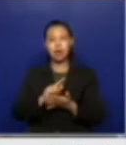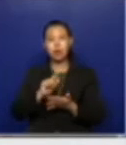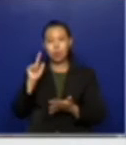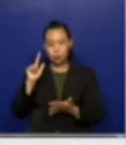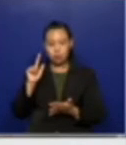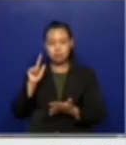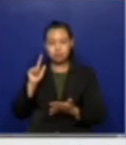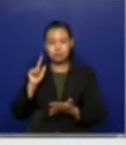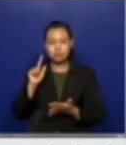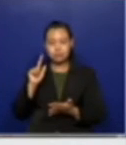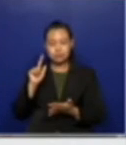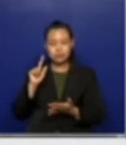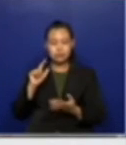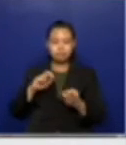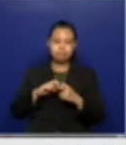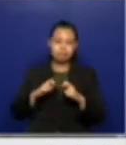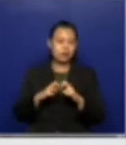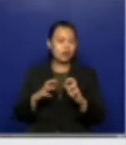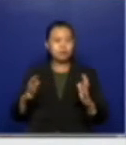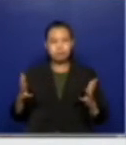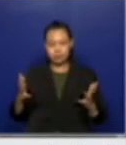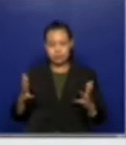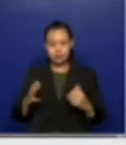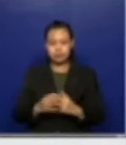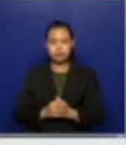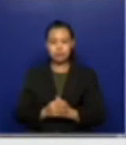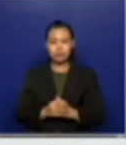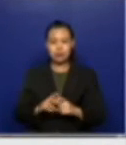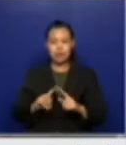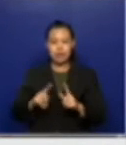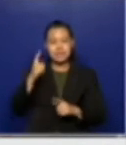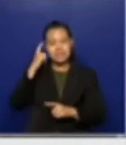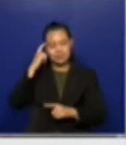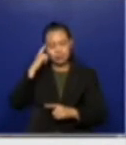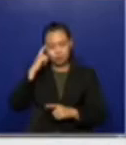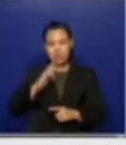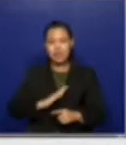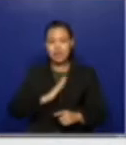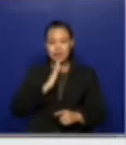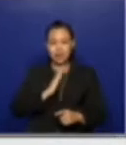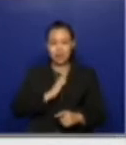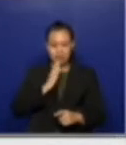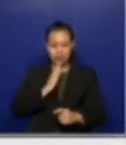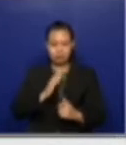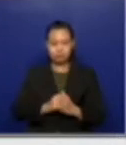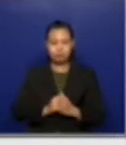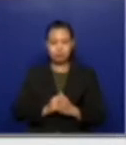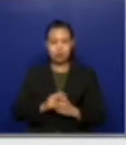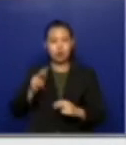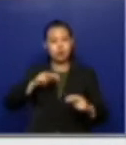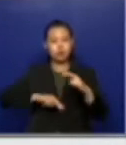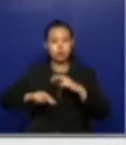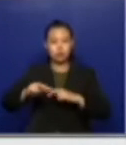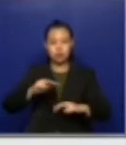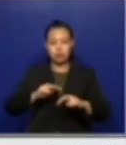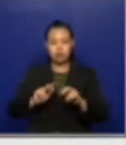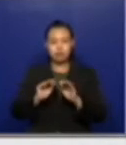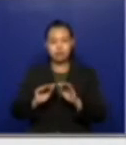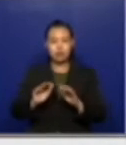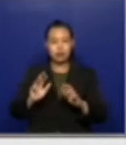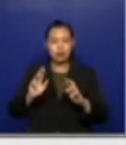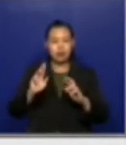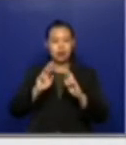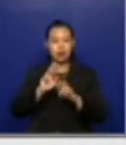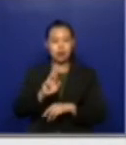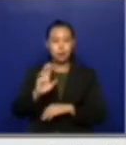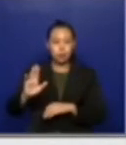แต่กลับจะเป็นการแสดงสปิริตและเป็นการรักษาระบอบประชาธิปไตยไว้ประการส